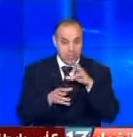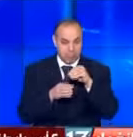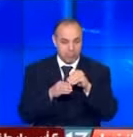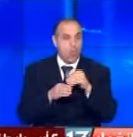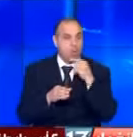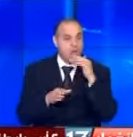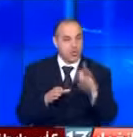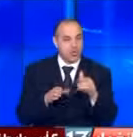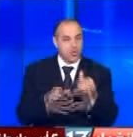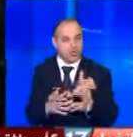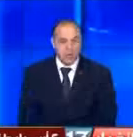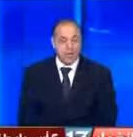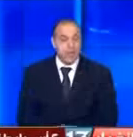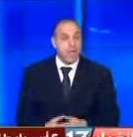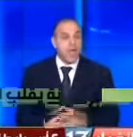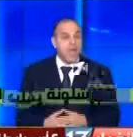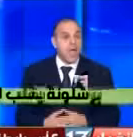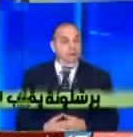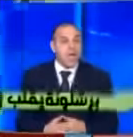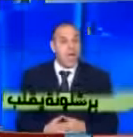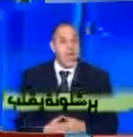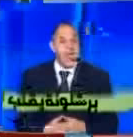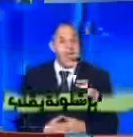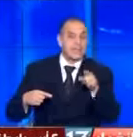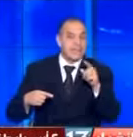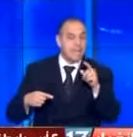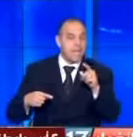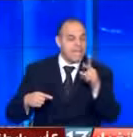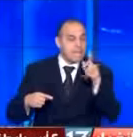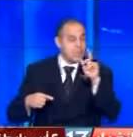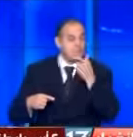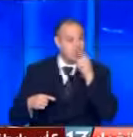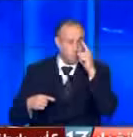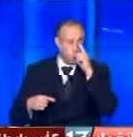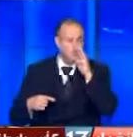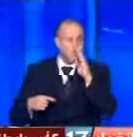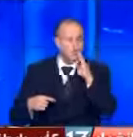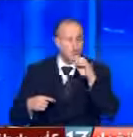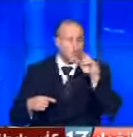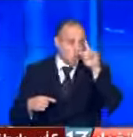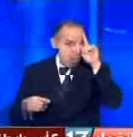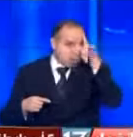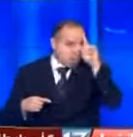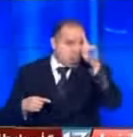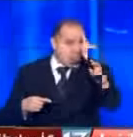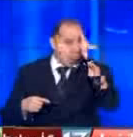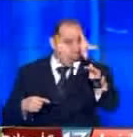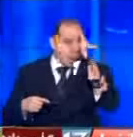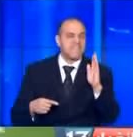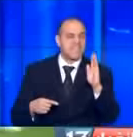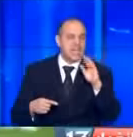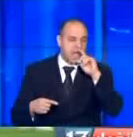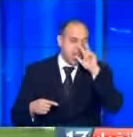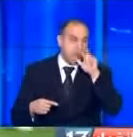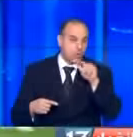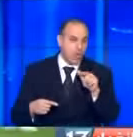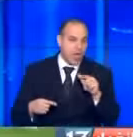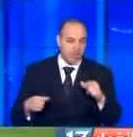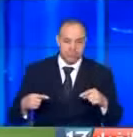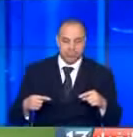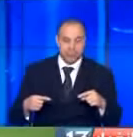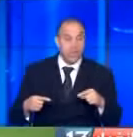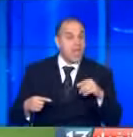وقعت وزارة الشؤون الثقافية شبن عرفتا مساهمتها في صنع مجد فرقة الإذاعة والتلفزة التونسية من خلال أدوارها المتعددة.